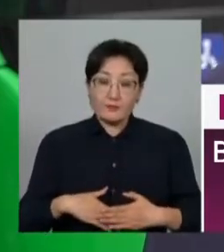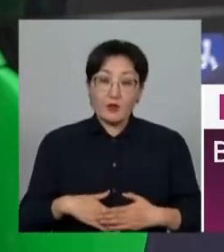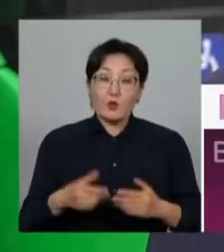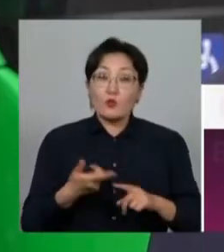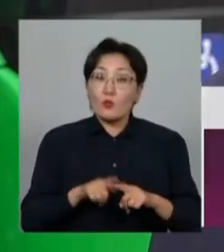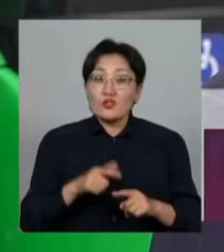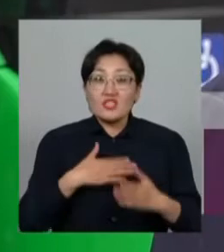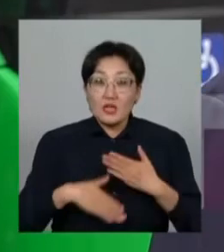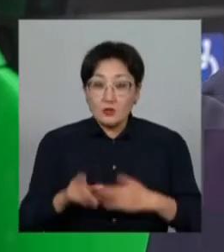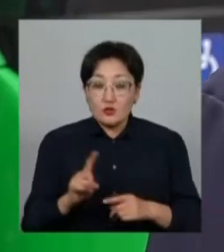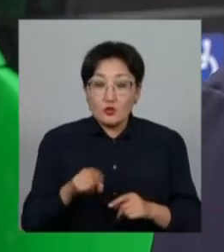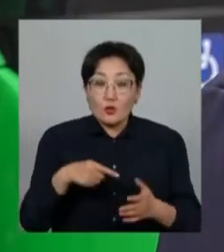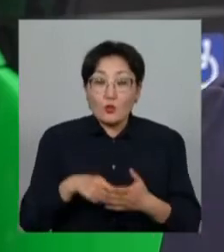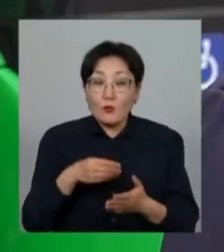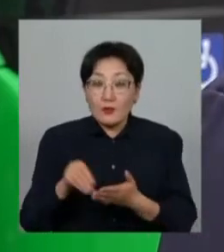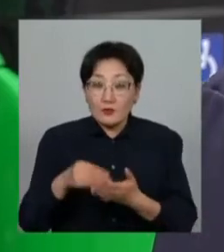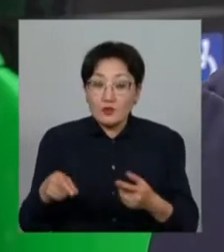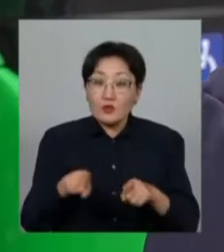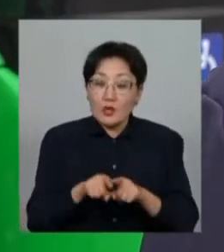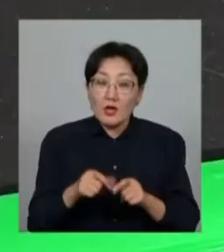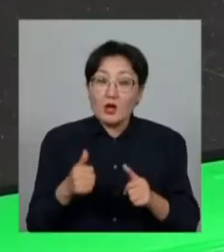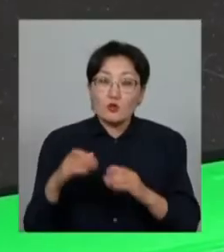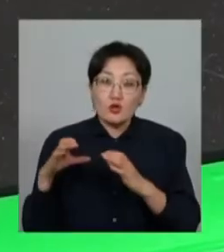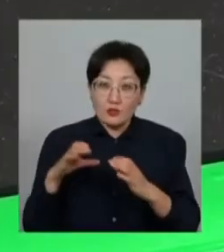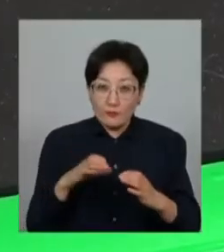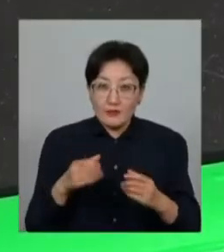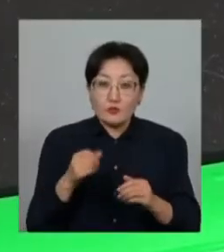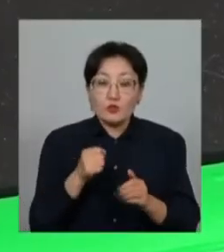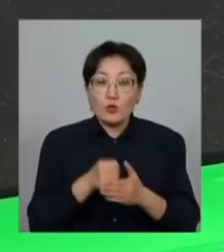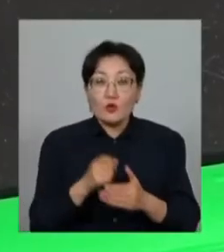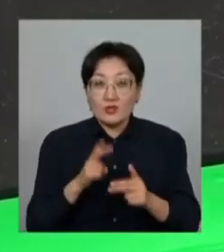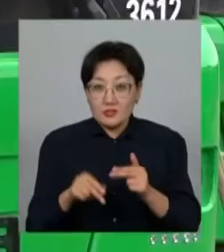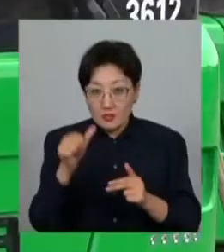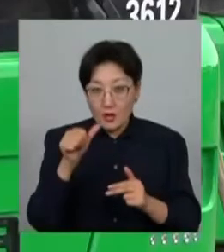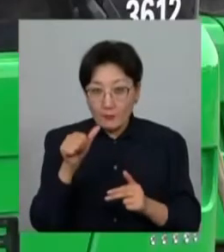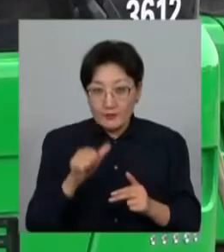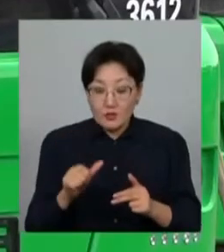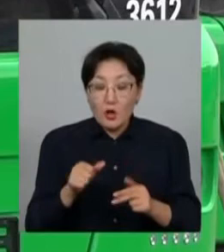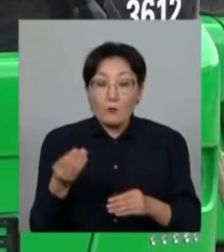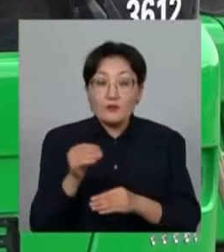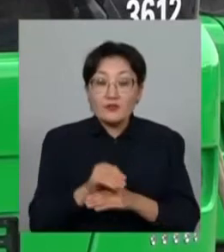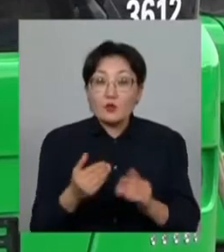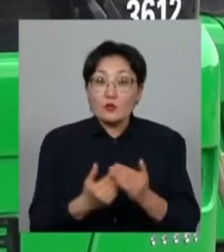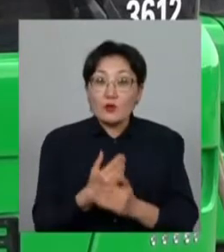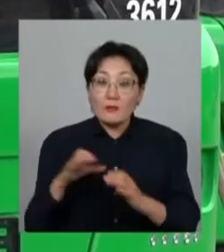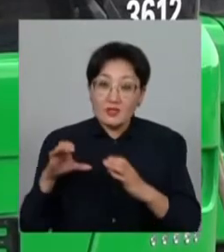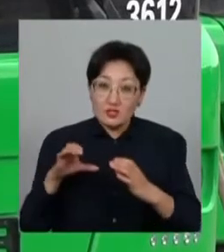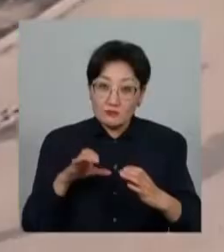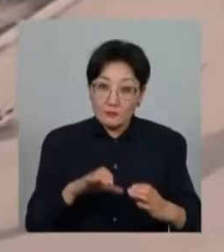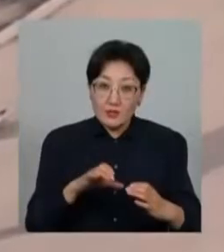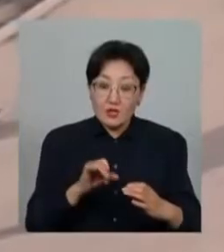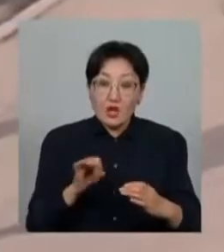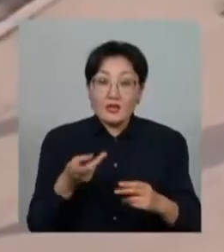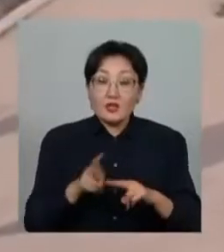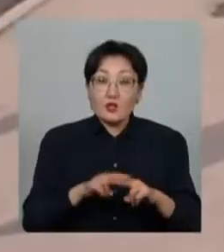Очень радуется, что город покупает такие хорошие машины. До конца апреля алматинский автопарк пополнится еще новыми транспортными